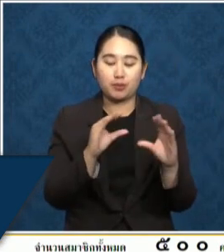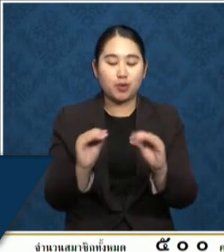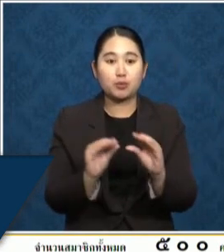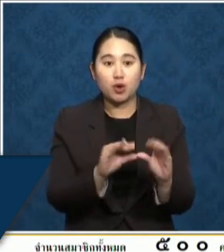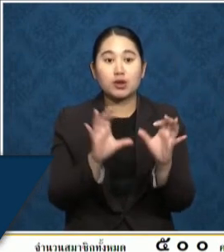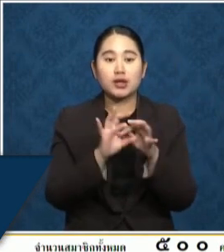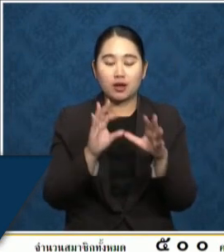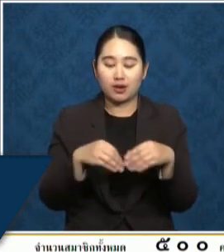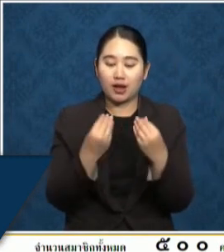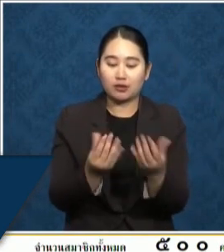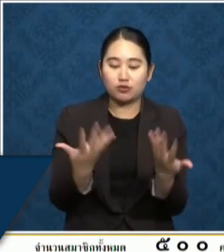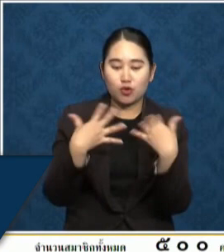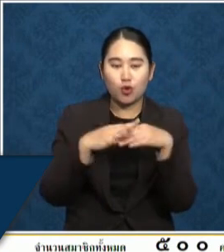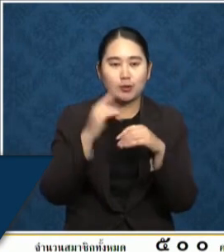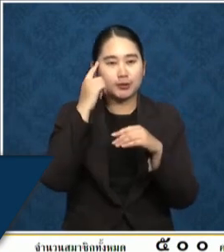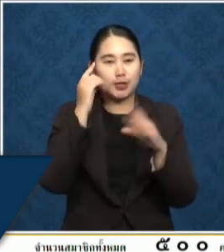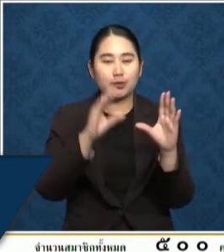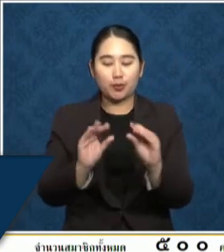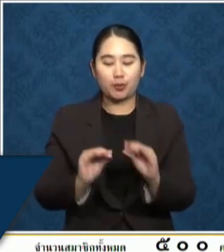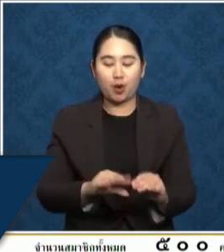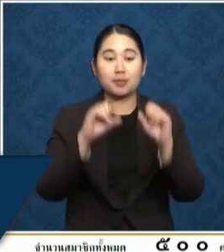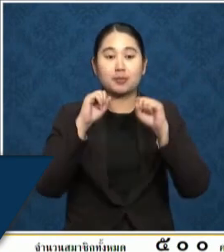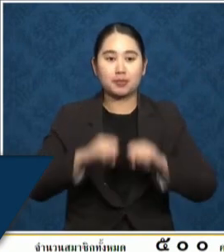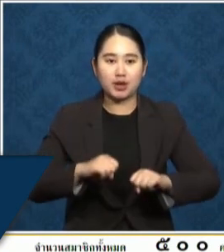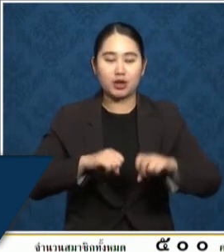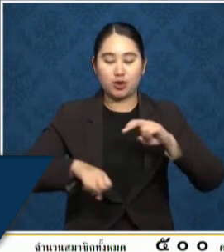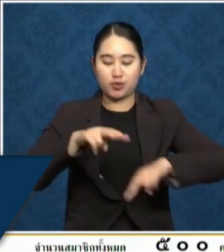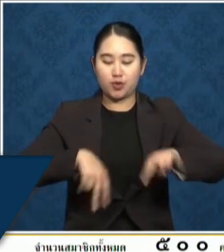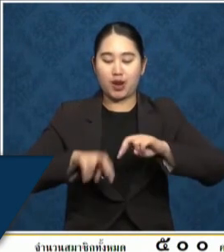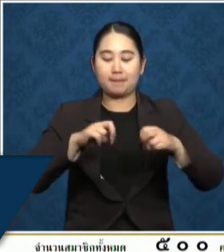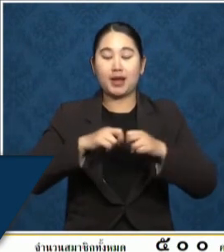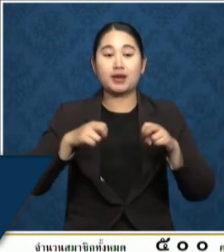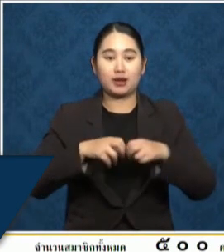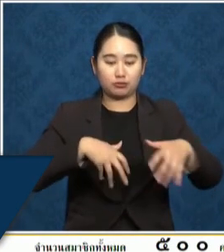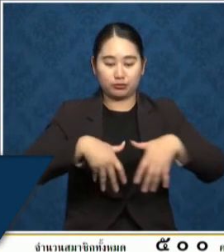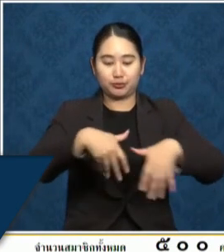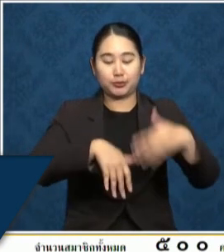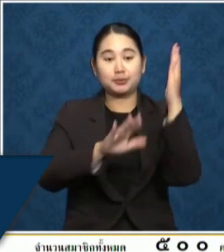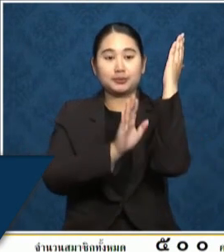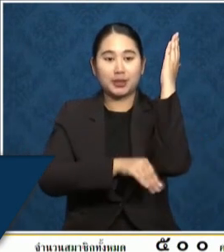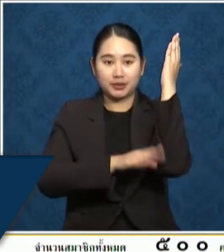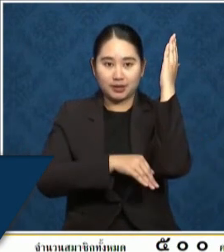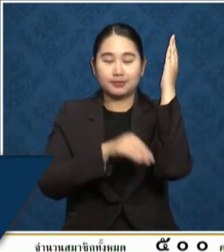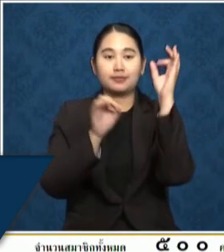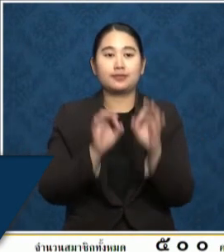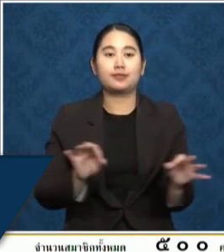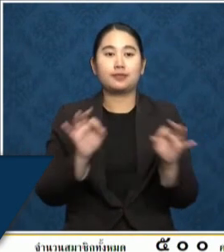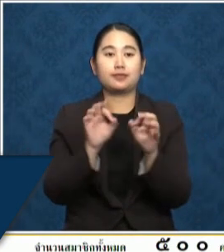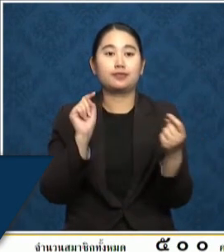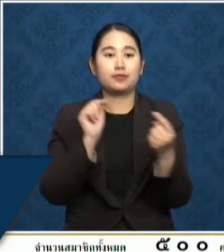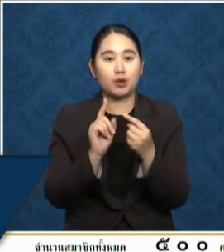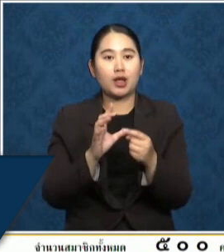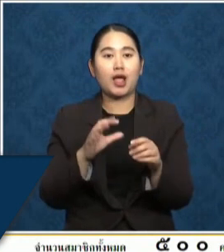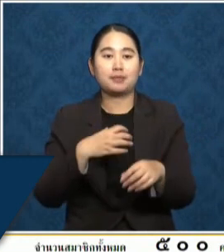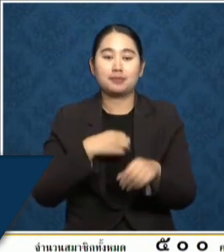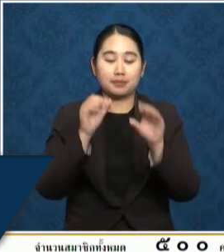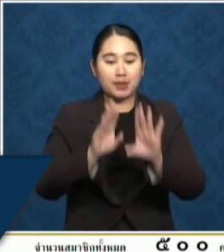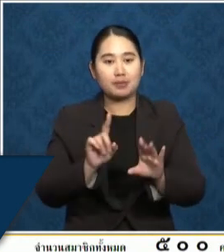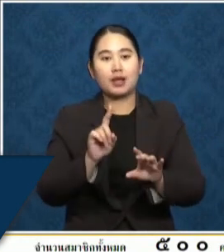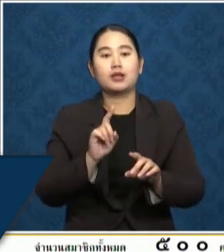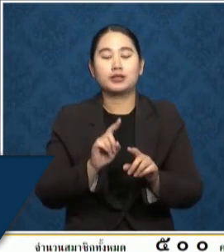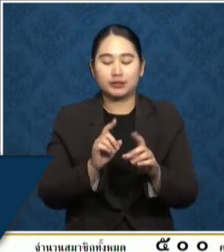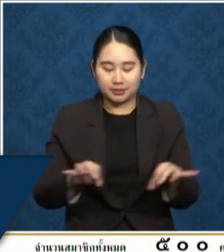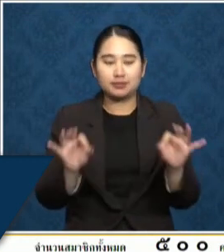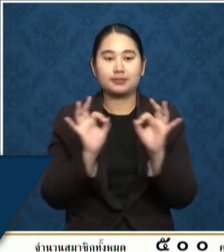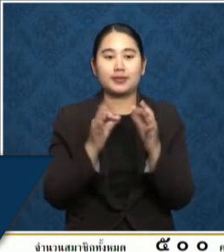การใหเขาได้มีส่วนรวมตัดสินใจที่จะดูแบปัหาขพี่น้ประชาชนใจัหัดชัดแนพาคไ้ด้วยรปแบบการปกรองนั้อาจจะม